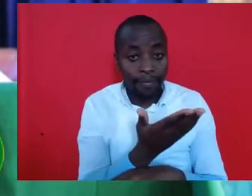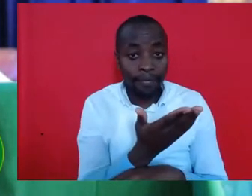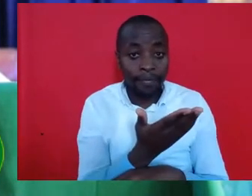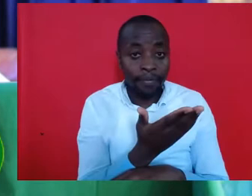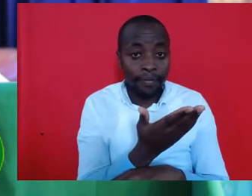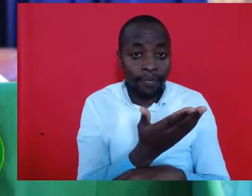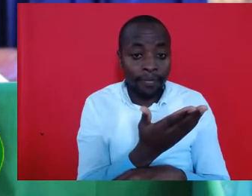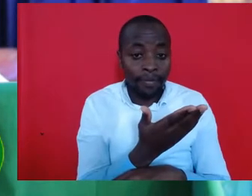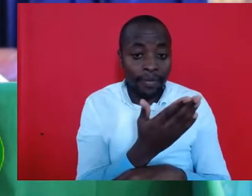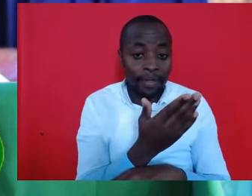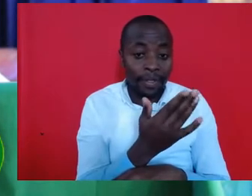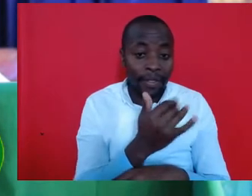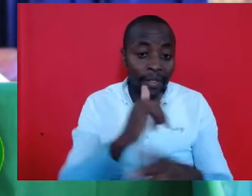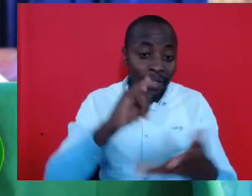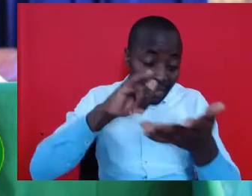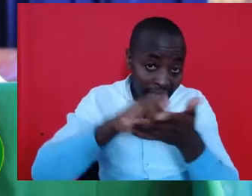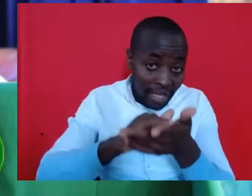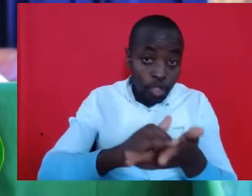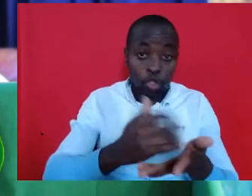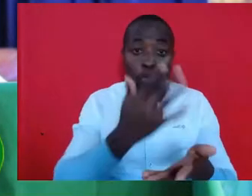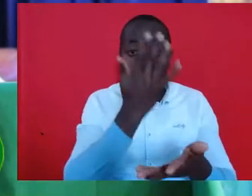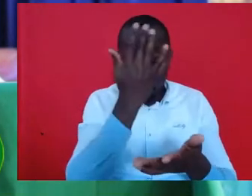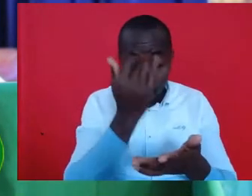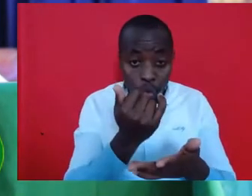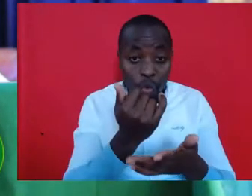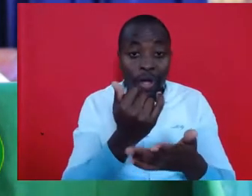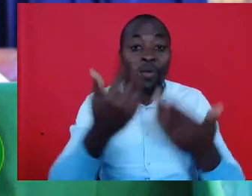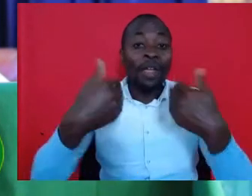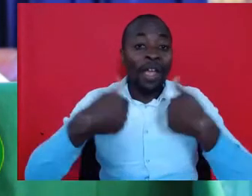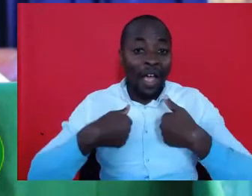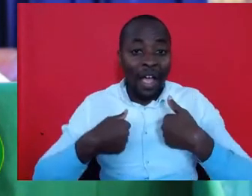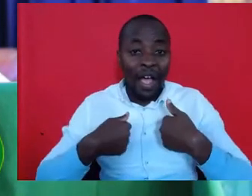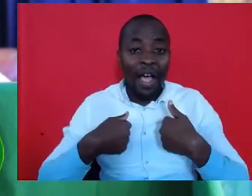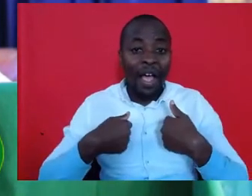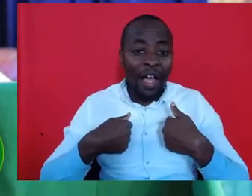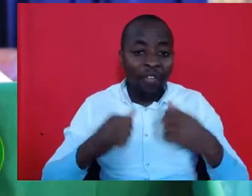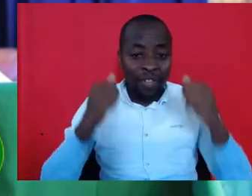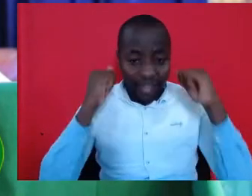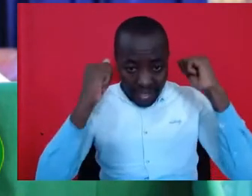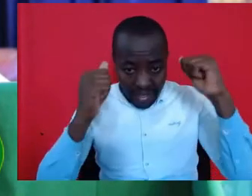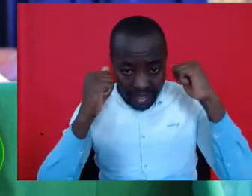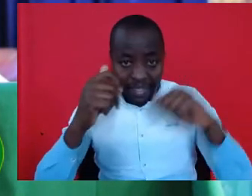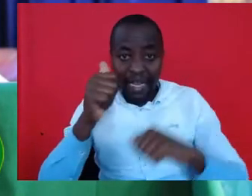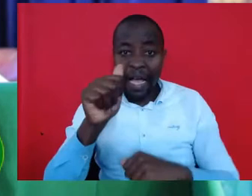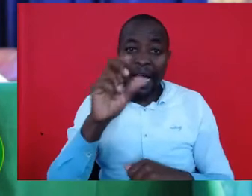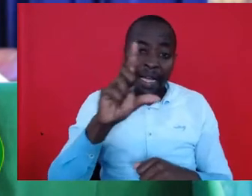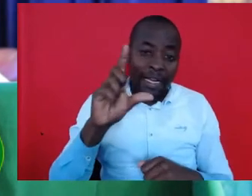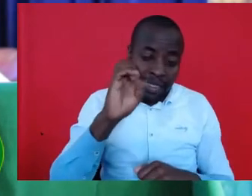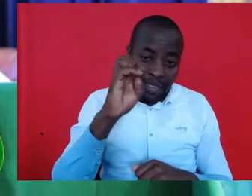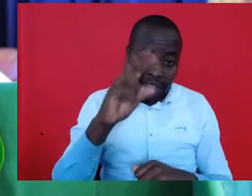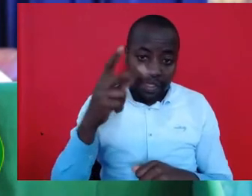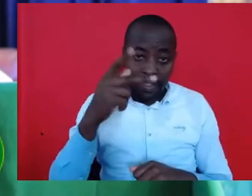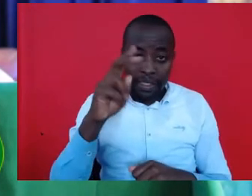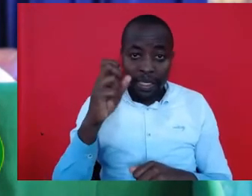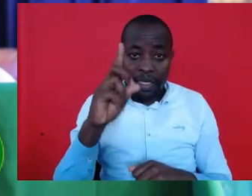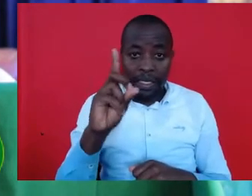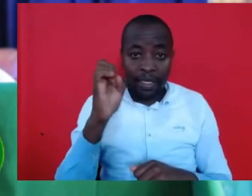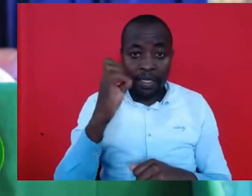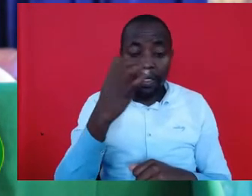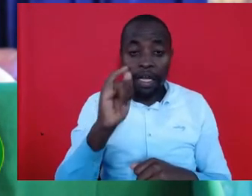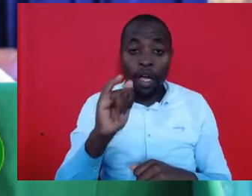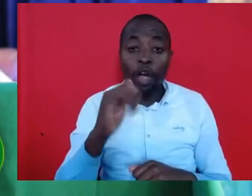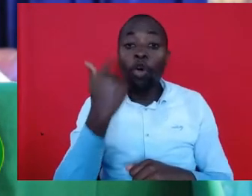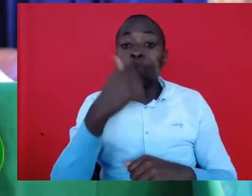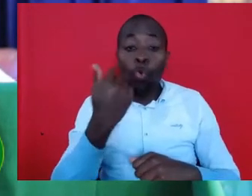Na ndiposa Alexander the Great alikufa akiwa mchanga sana, hasa ingawa alikuwa mpiganaji vita